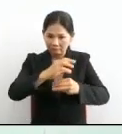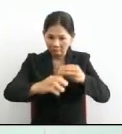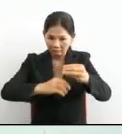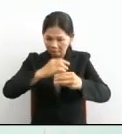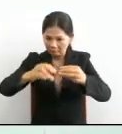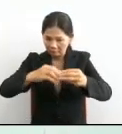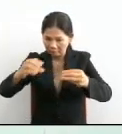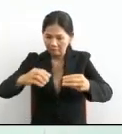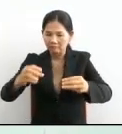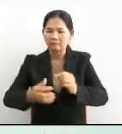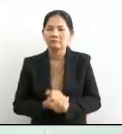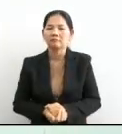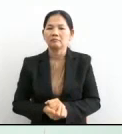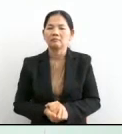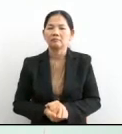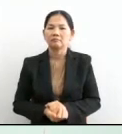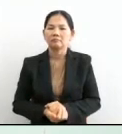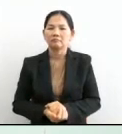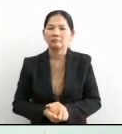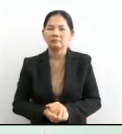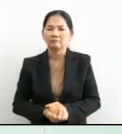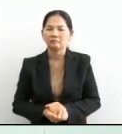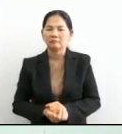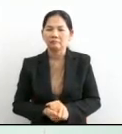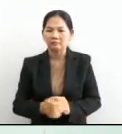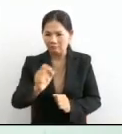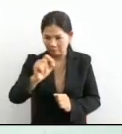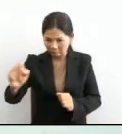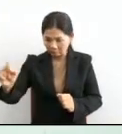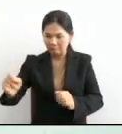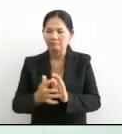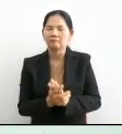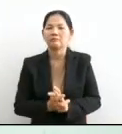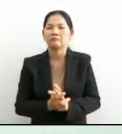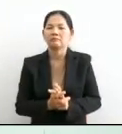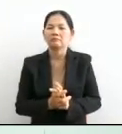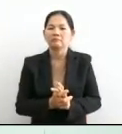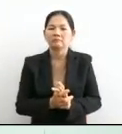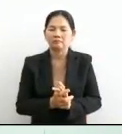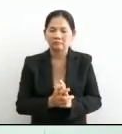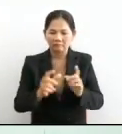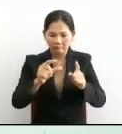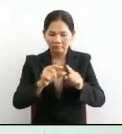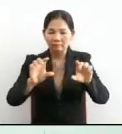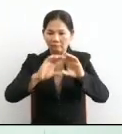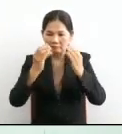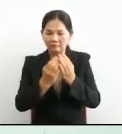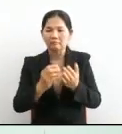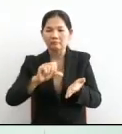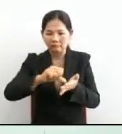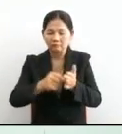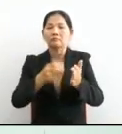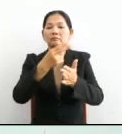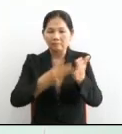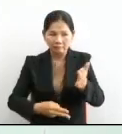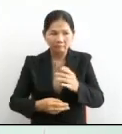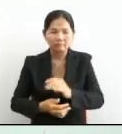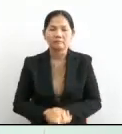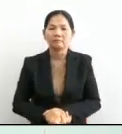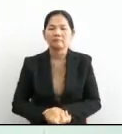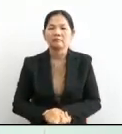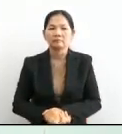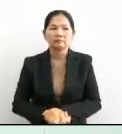tá chà ca nấy chà xe ban đôi mặt đất chà hai thân mạ bịa chìa với miếng nơi thà đốt mặt